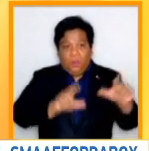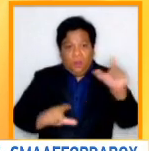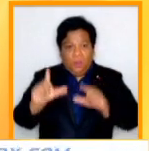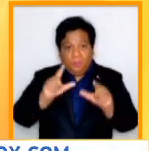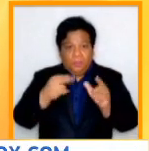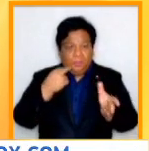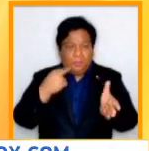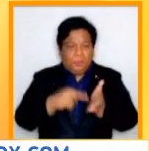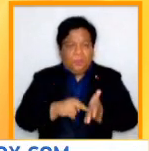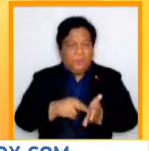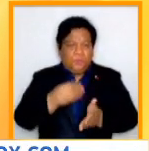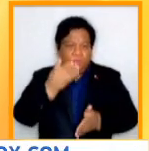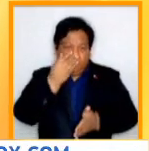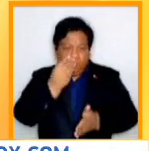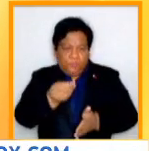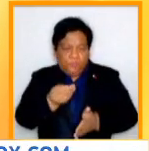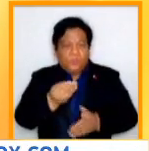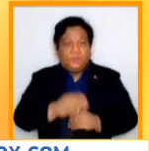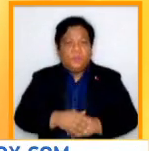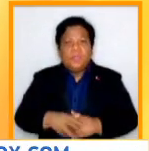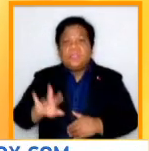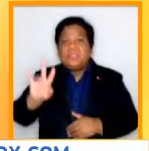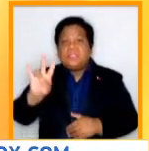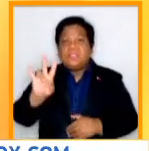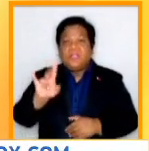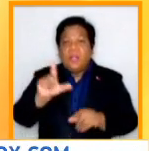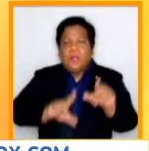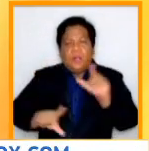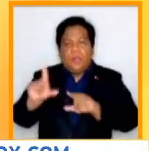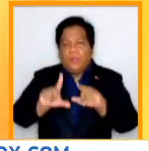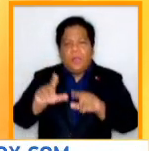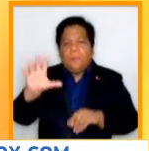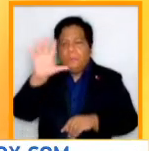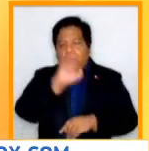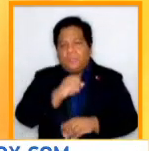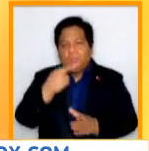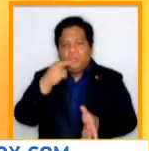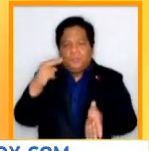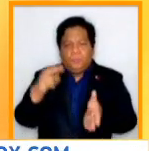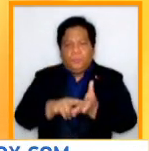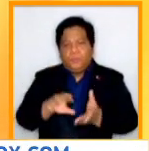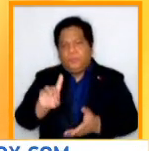7 laboratorio rin ang hindi nakapagsumite ng datos.